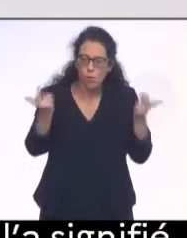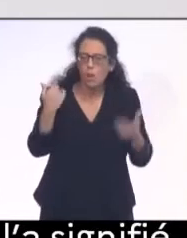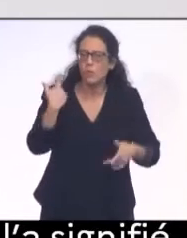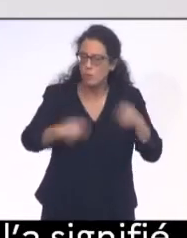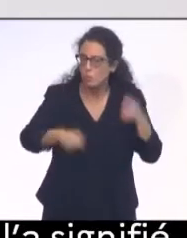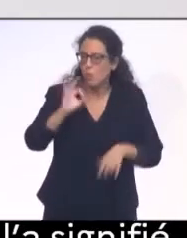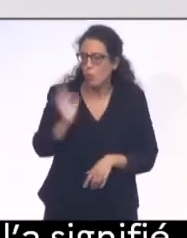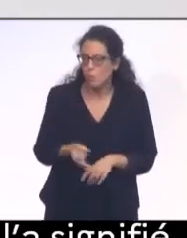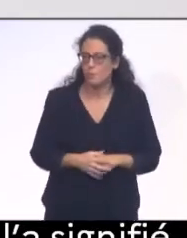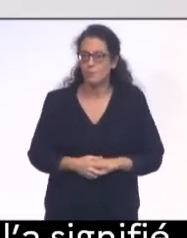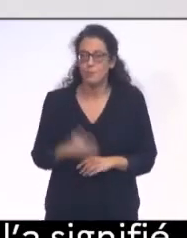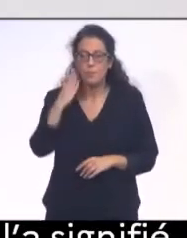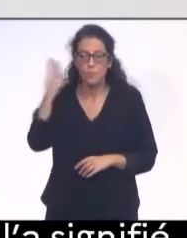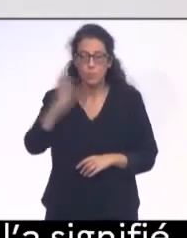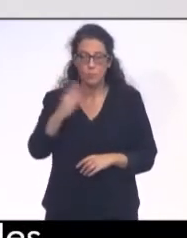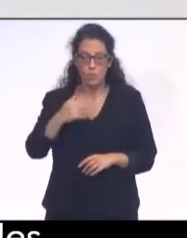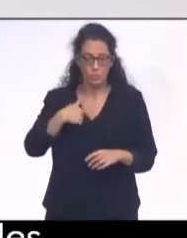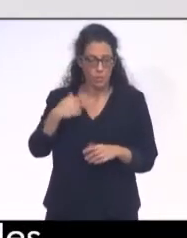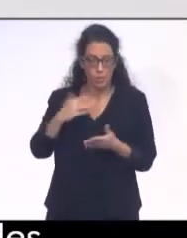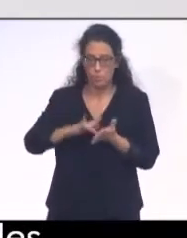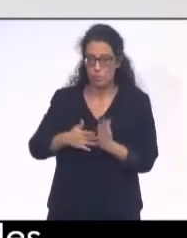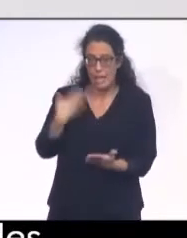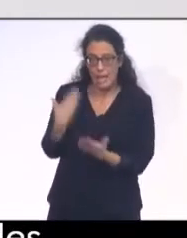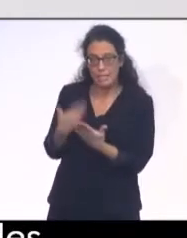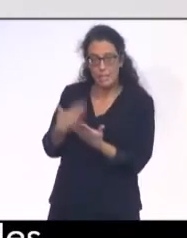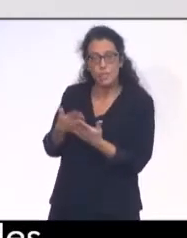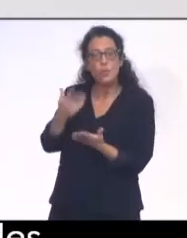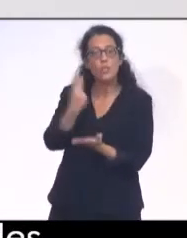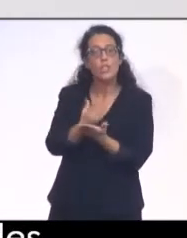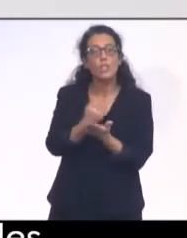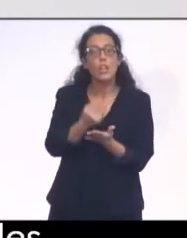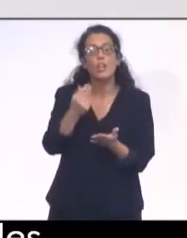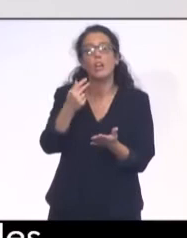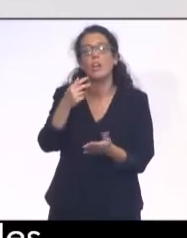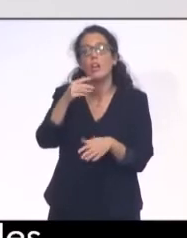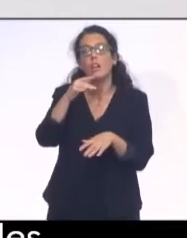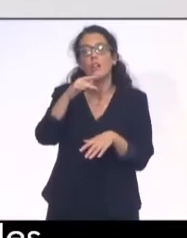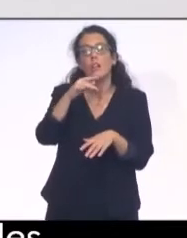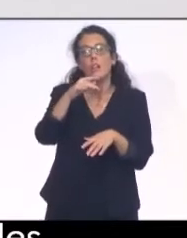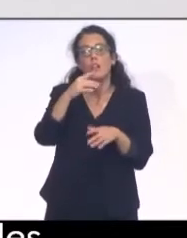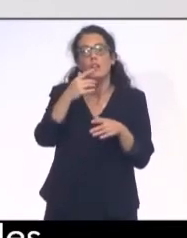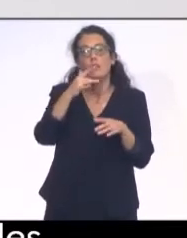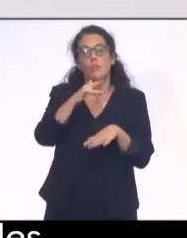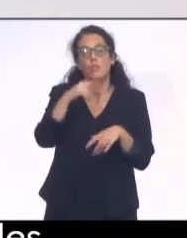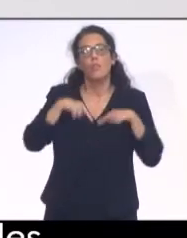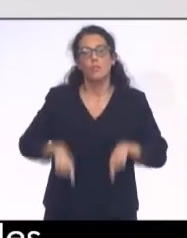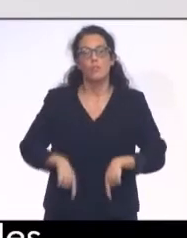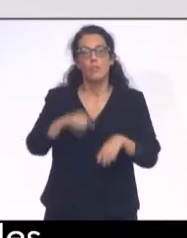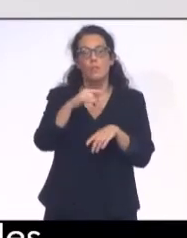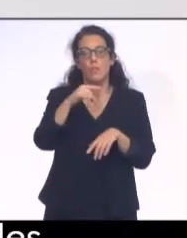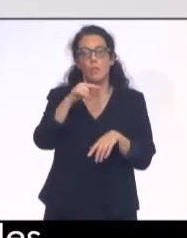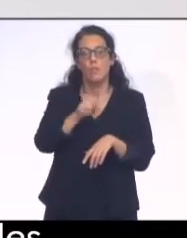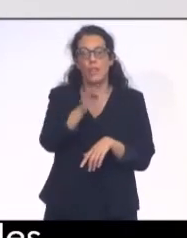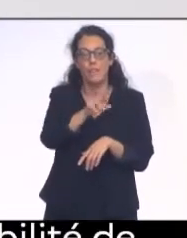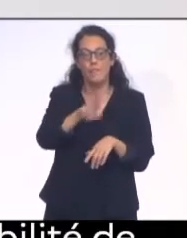travaillons à l'accessibilité de l'ensemble des attestations qui sont téléchargeables sur handicap.gouv et en langage FALC. Et je voudrais préciser que pour